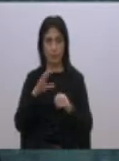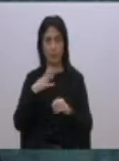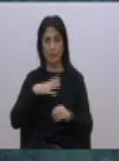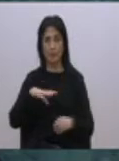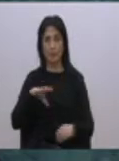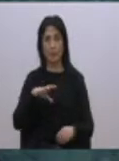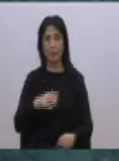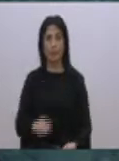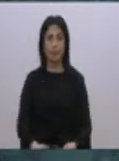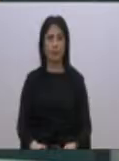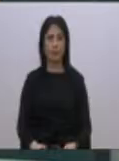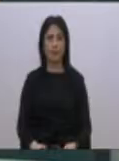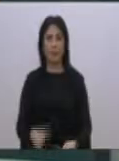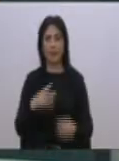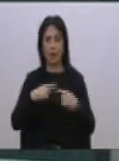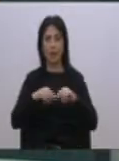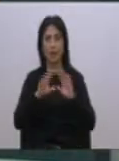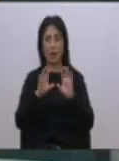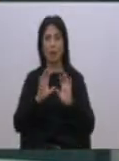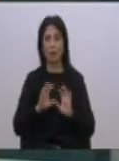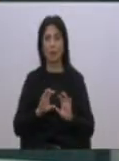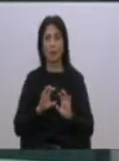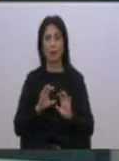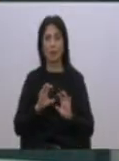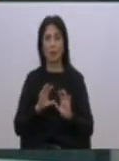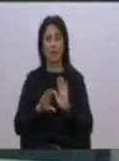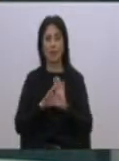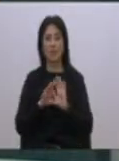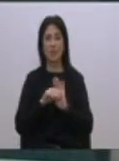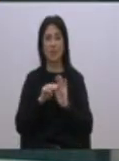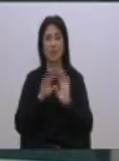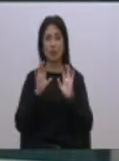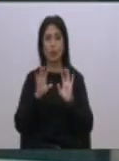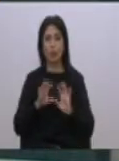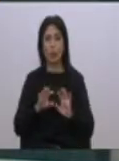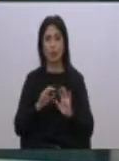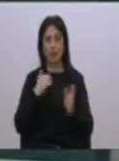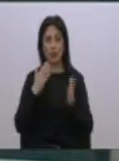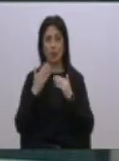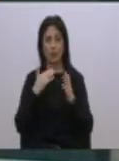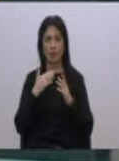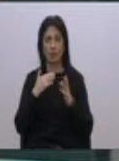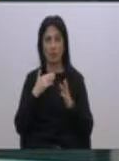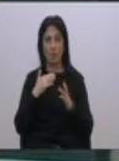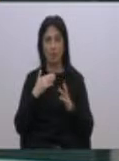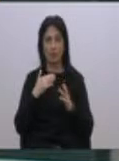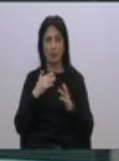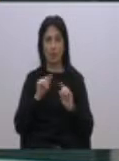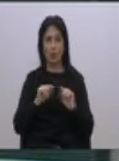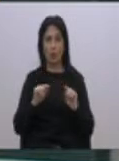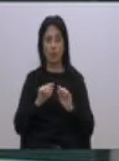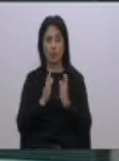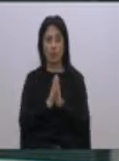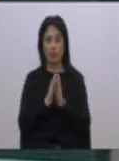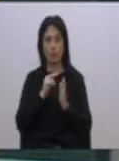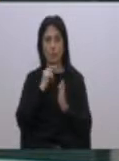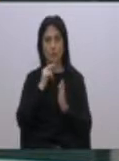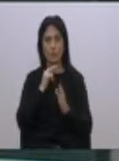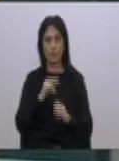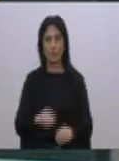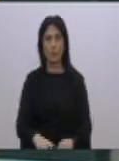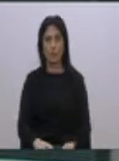Sakartolos, organul canonis, sarcinul codexului Ugrit Keinsta, opoziția sa, Hogura Drebas,